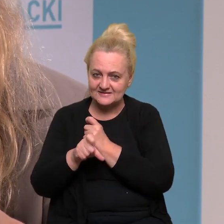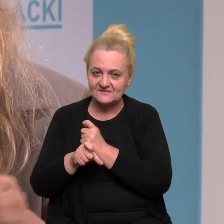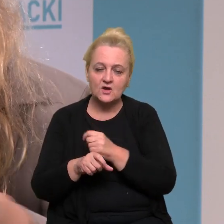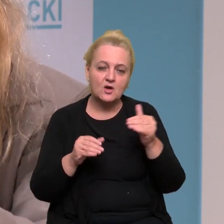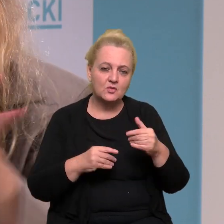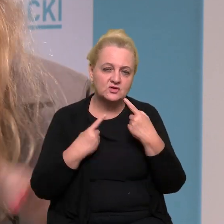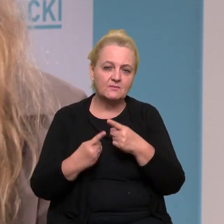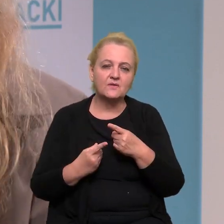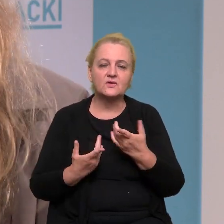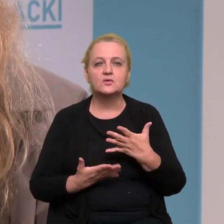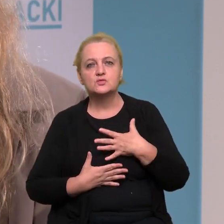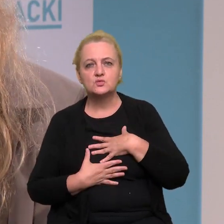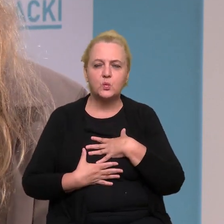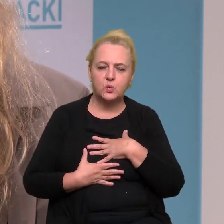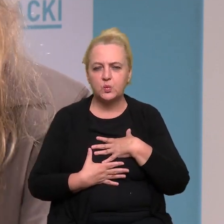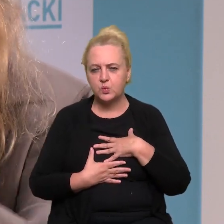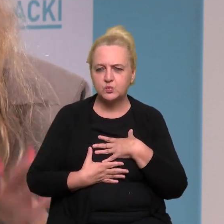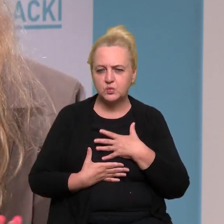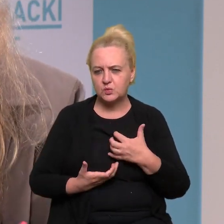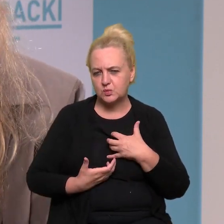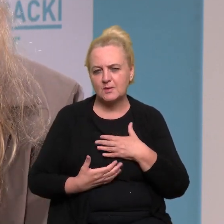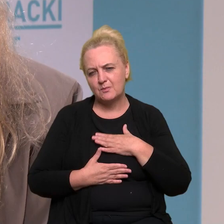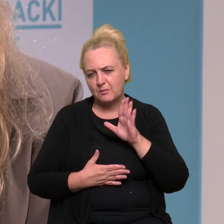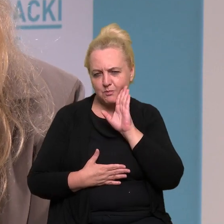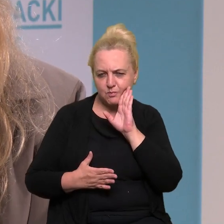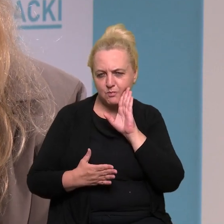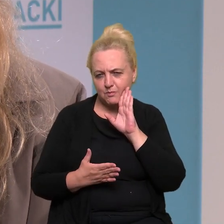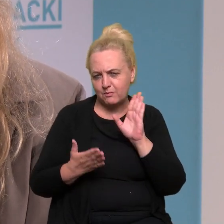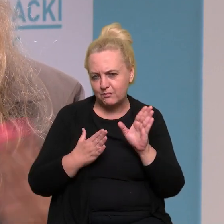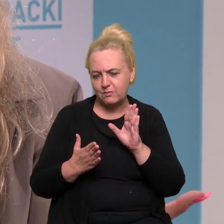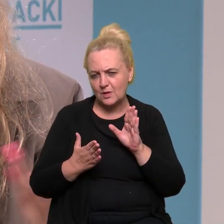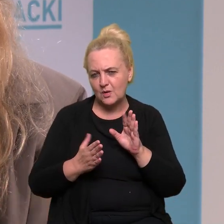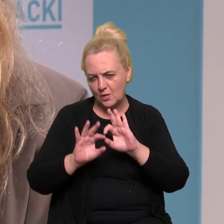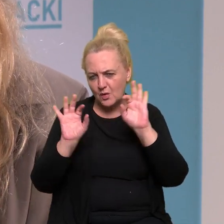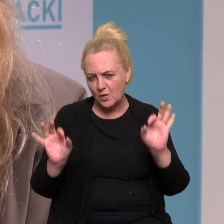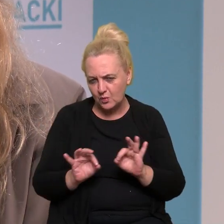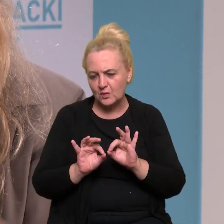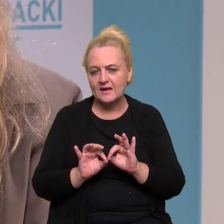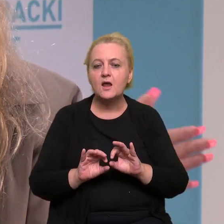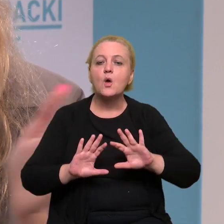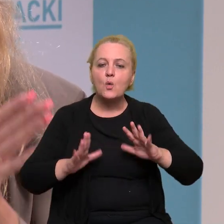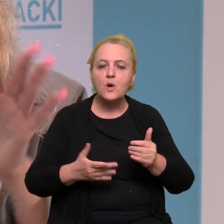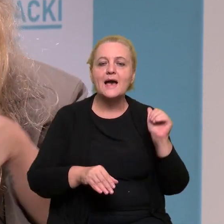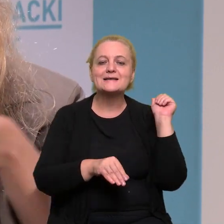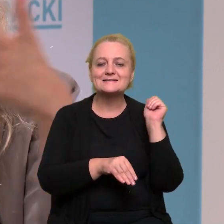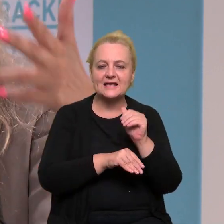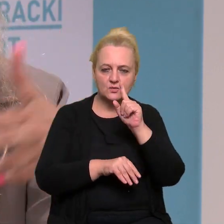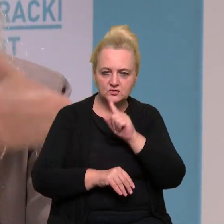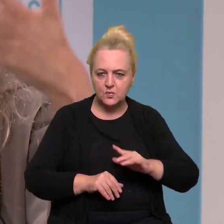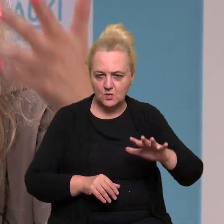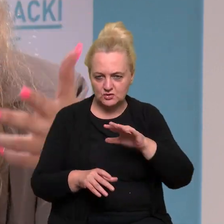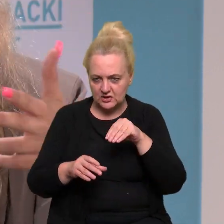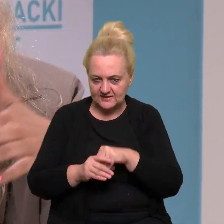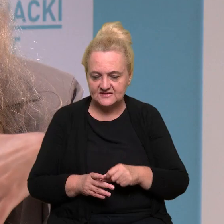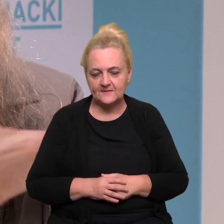można powiedzieć, że przeżycia są właściwie w dużym stopniu uniwersalne dla zachodniego społeczeństwa,